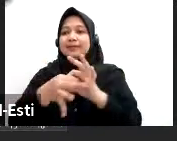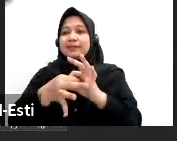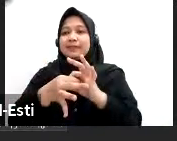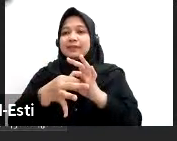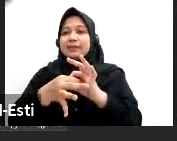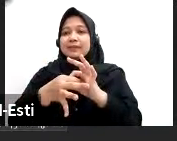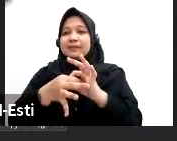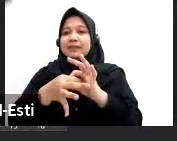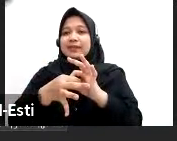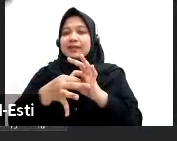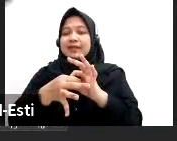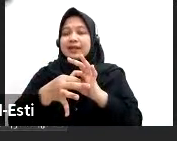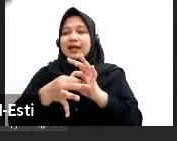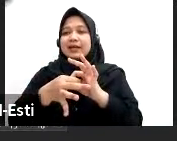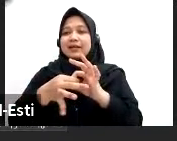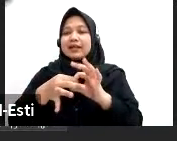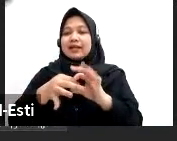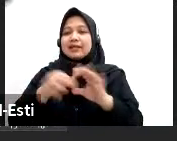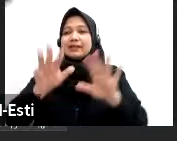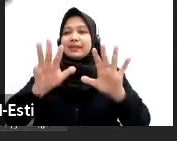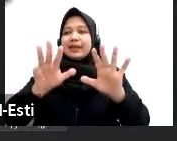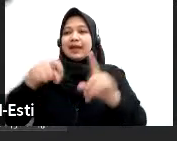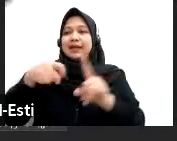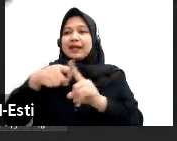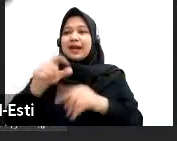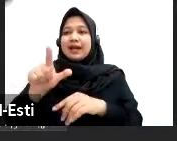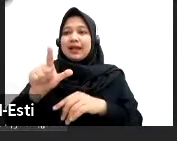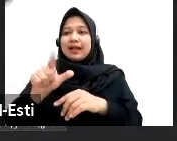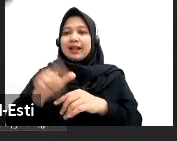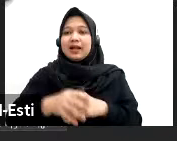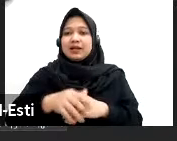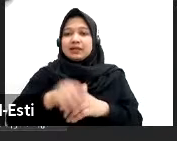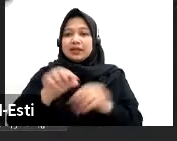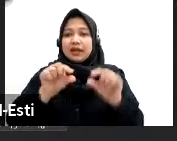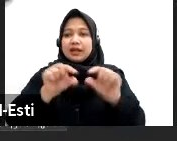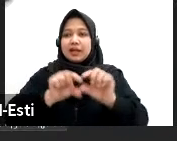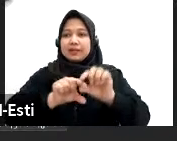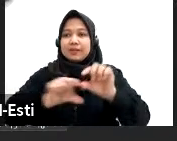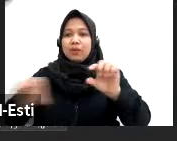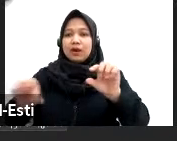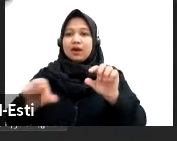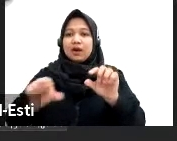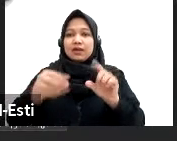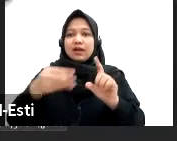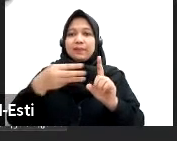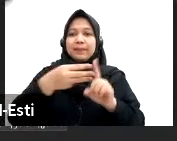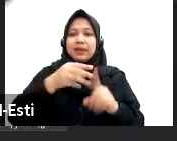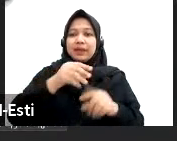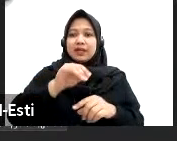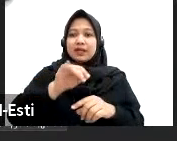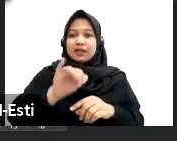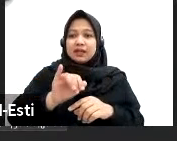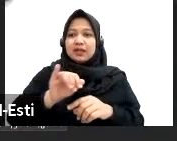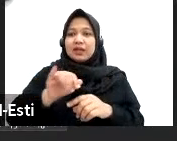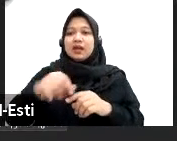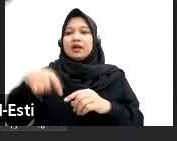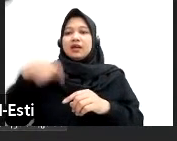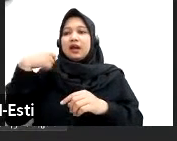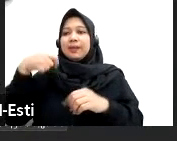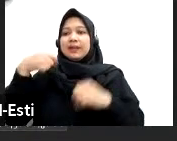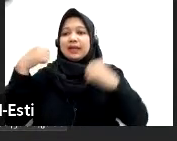situ jadi KL yang dibawah ini ada Bi OJK datang Menkes itu semua terintegrasi di dalam portal